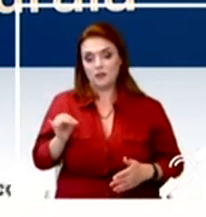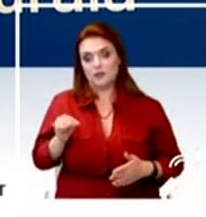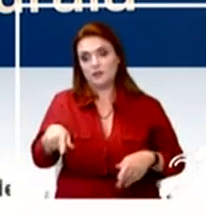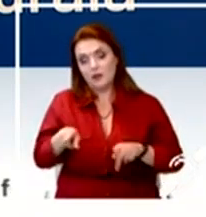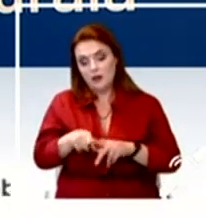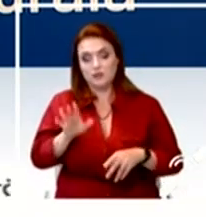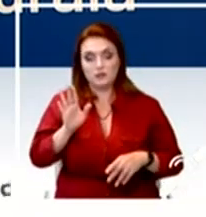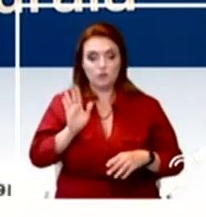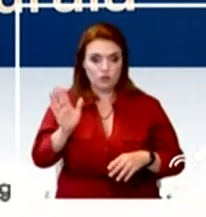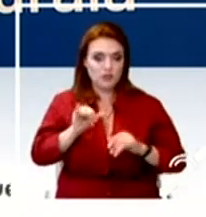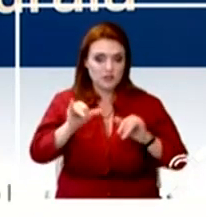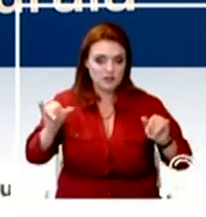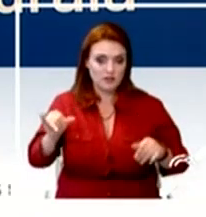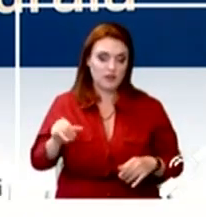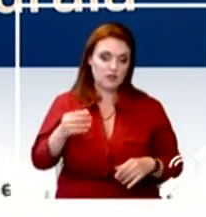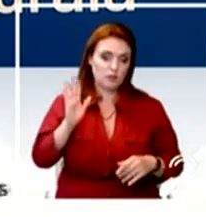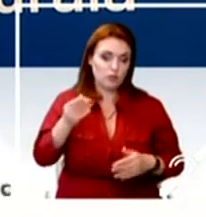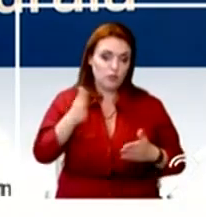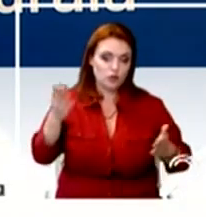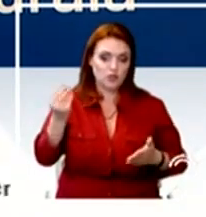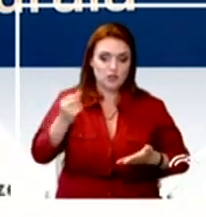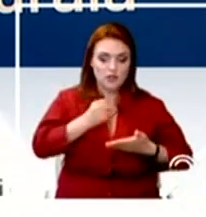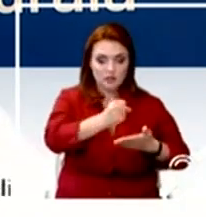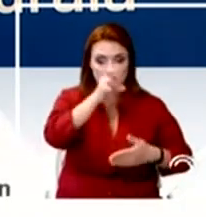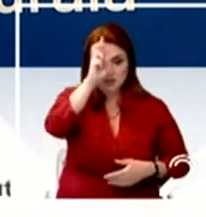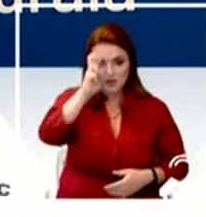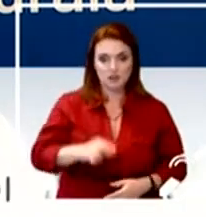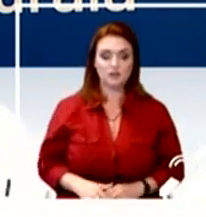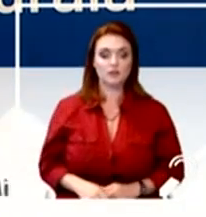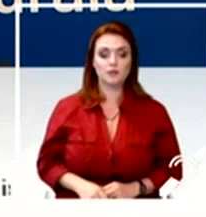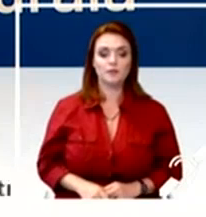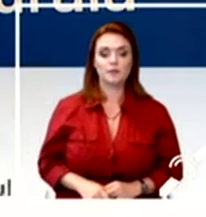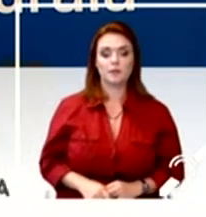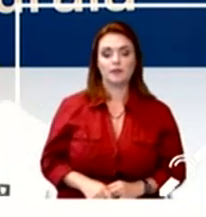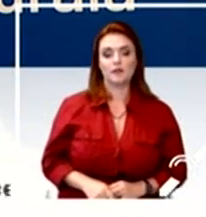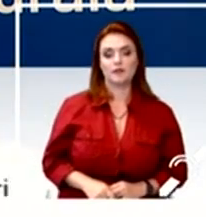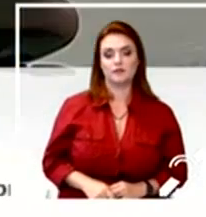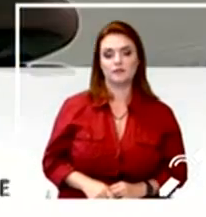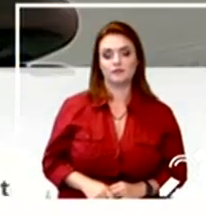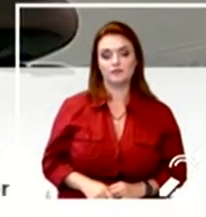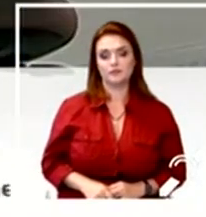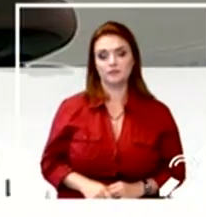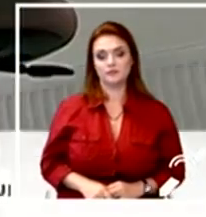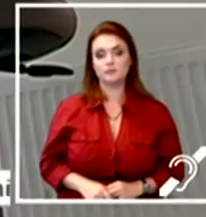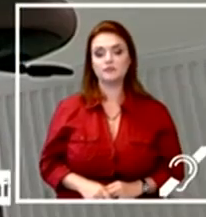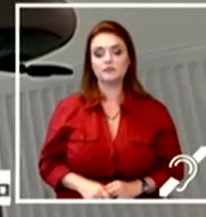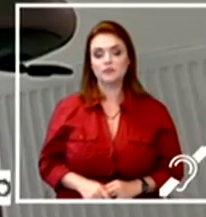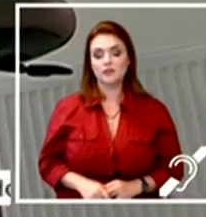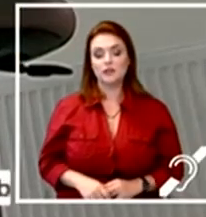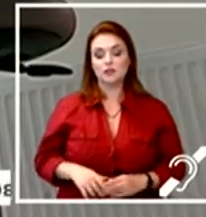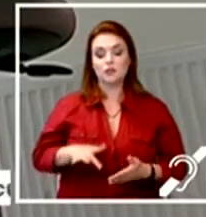și pentru inovare și pentru transfer de tehnologie. Aceasta se va transpune într-un mix de ofertă. Industria